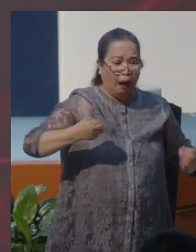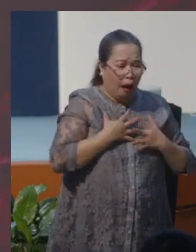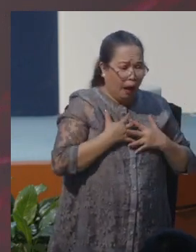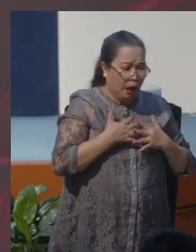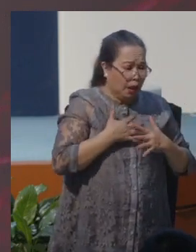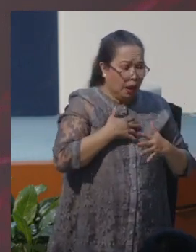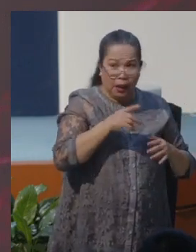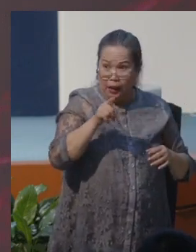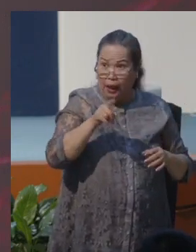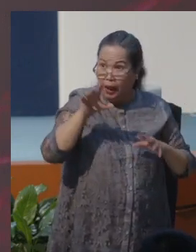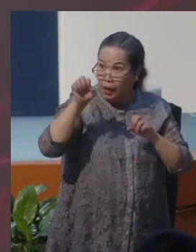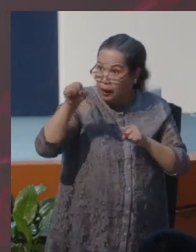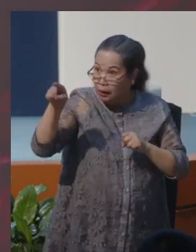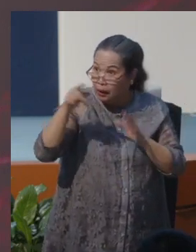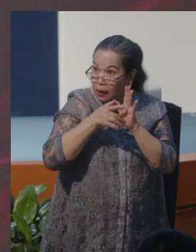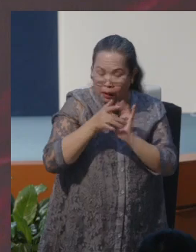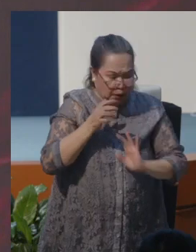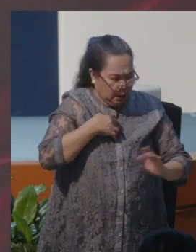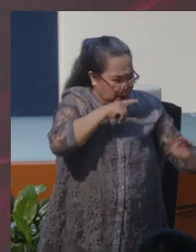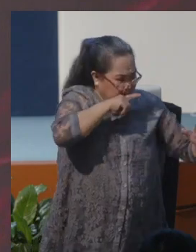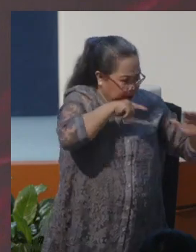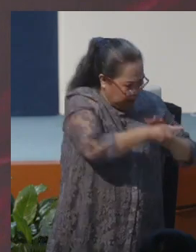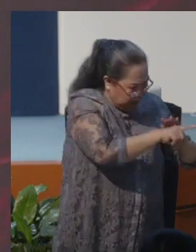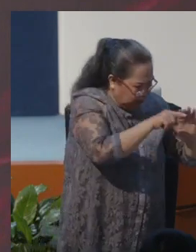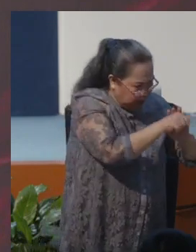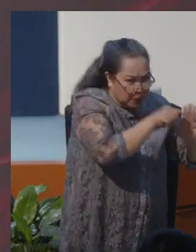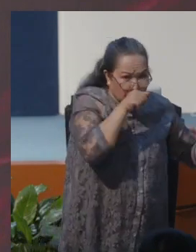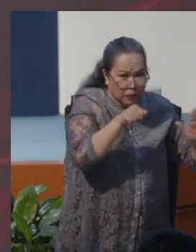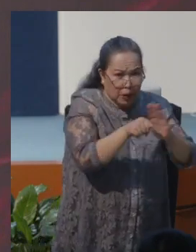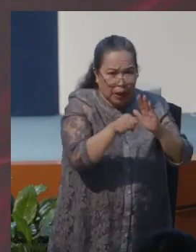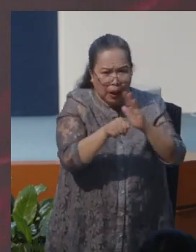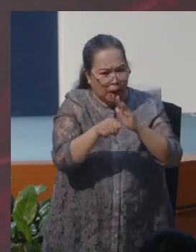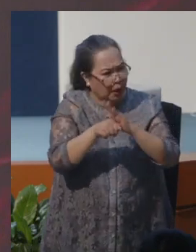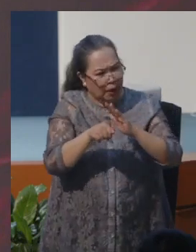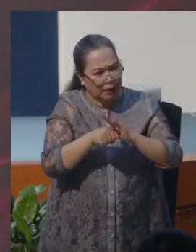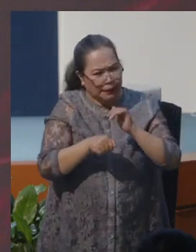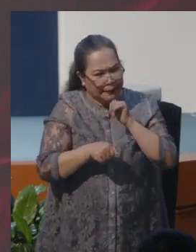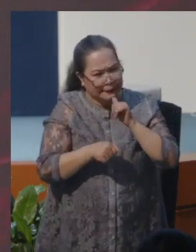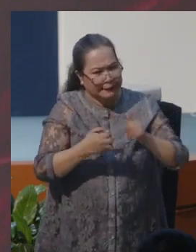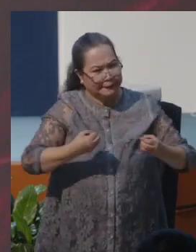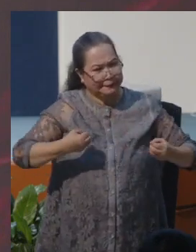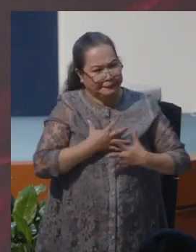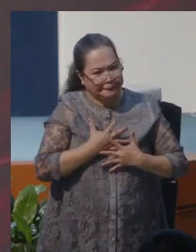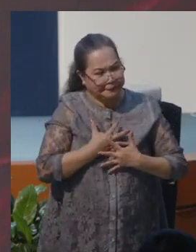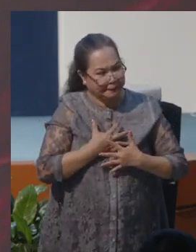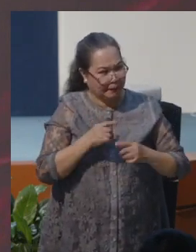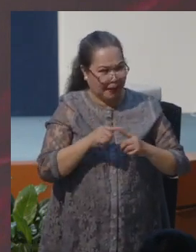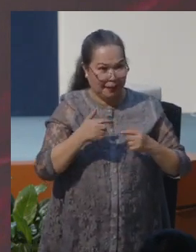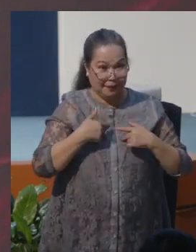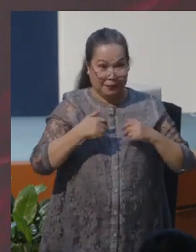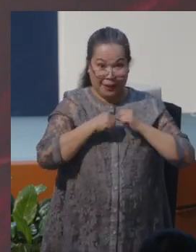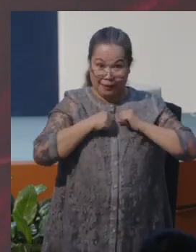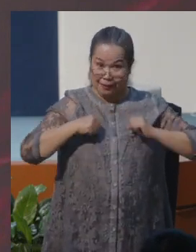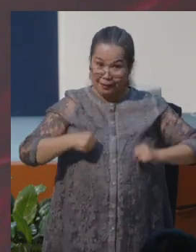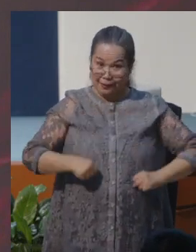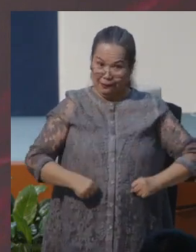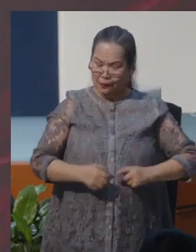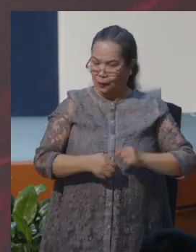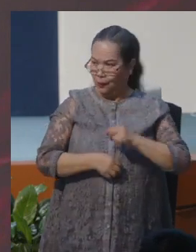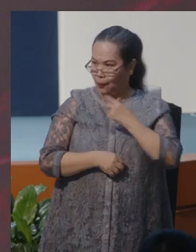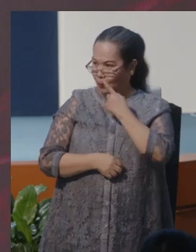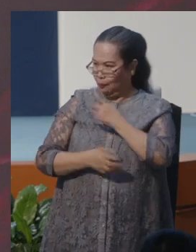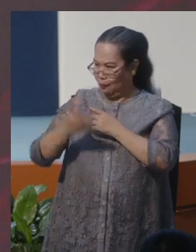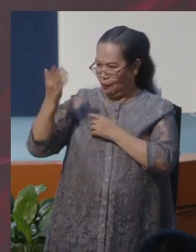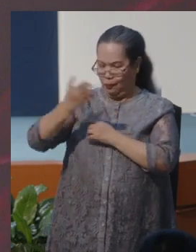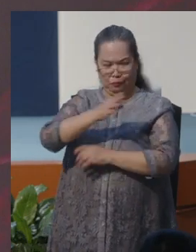nagtatago sila sa takot. Pero ngayon, sa harap ng Sanhedrin mismo, sila ay nang-usap na may tapang